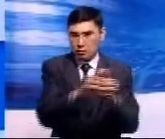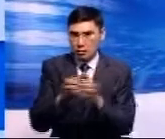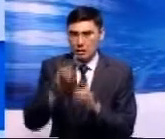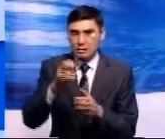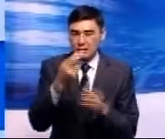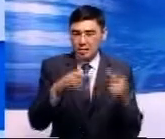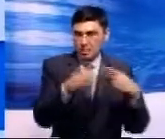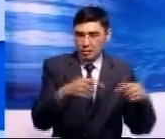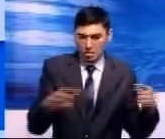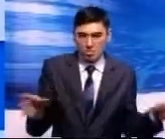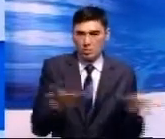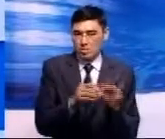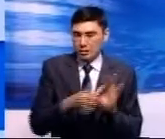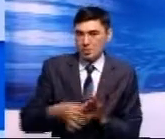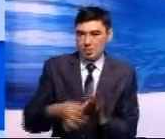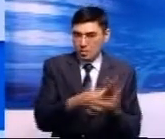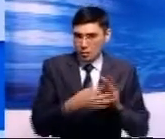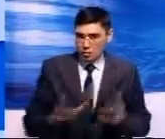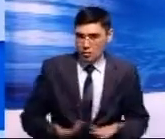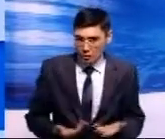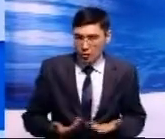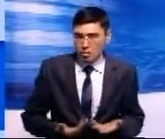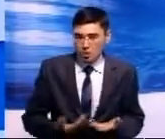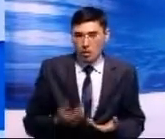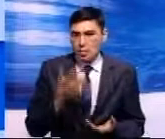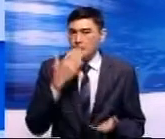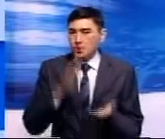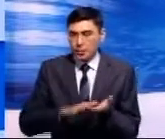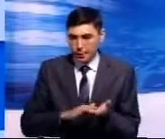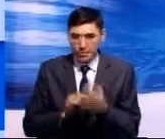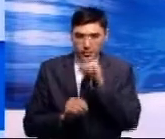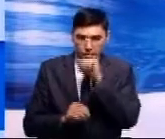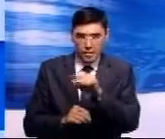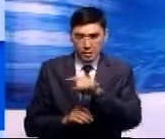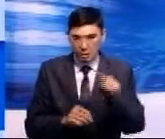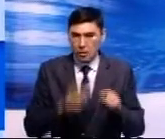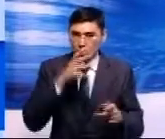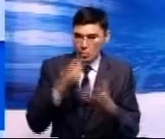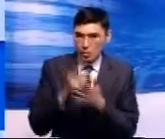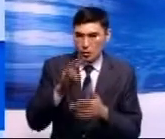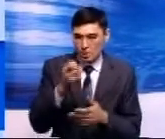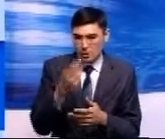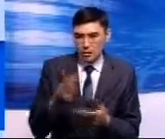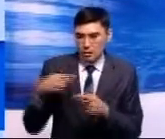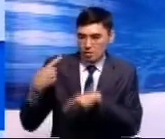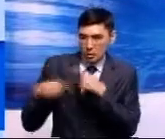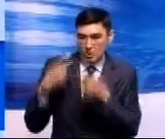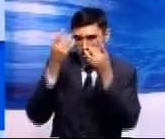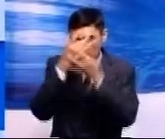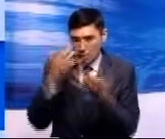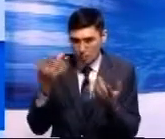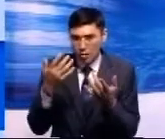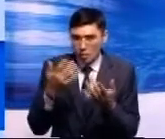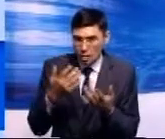многообразие этносов, проживающих в нашей стране. При этом каждая из национальностей имеет возможность, сохранив свои традиции и обычаи, передавать их